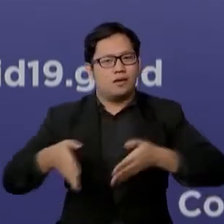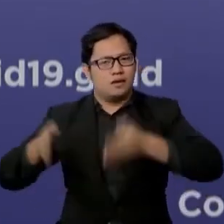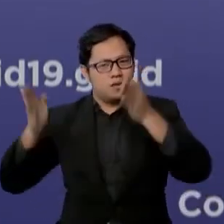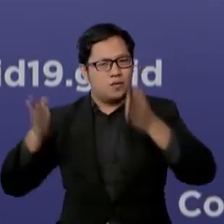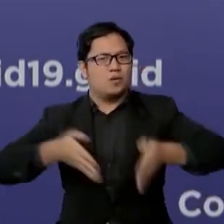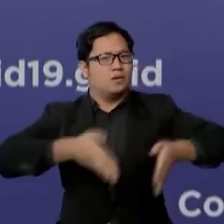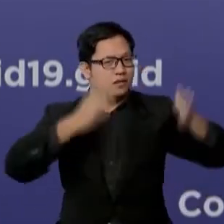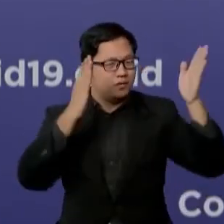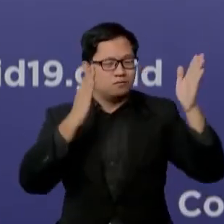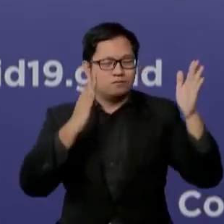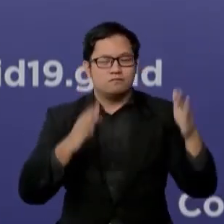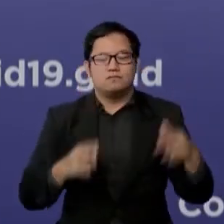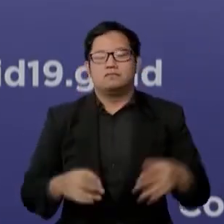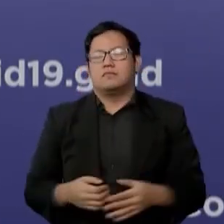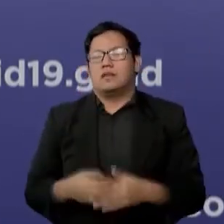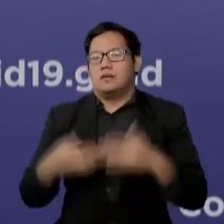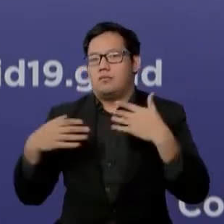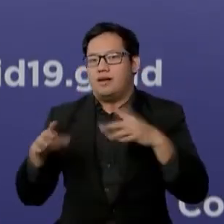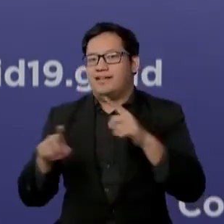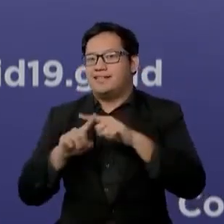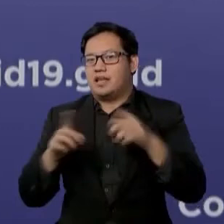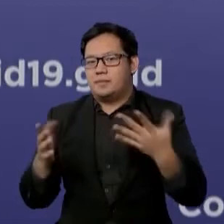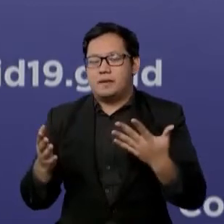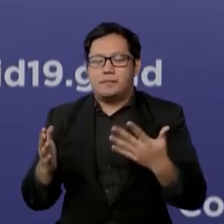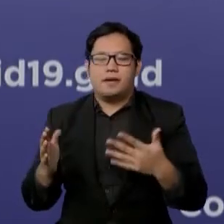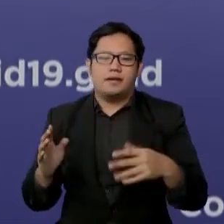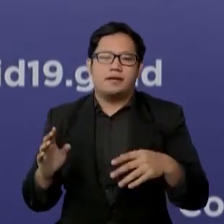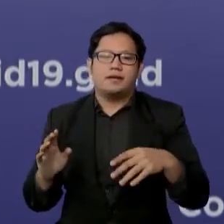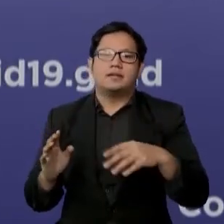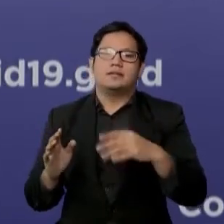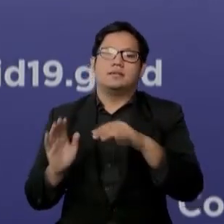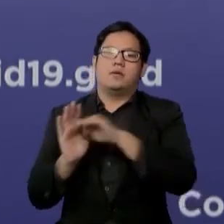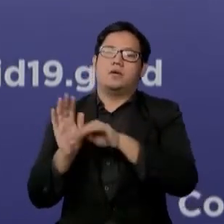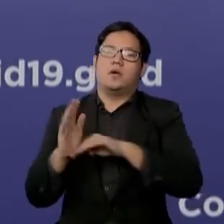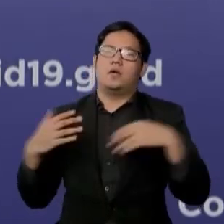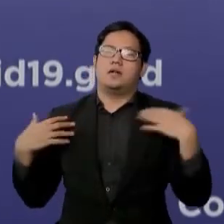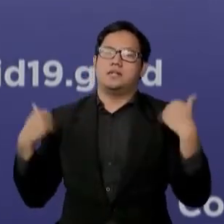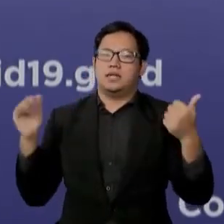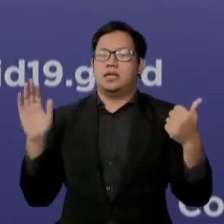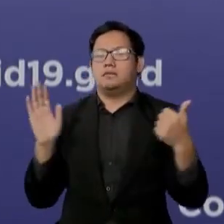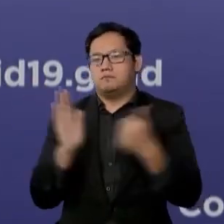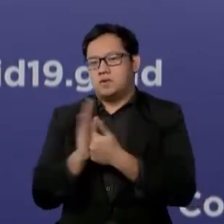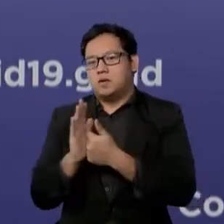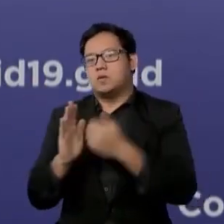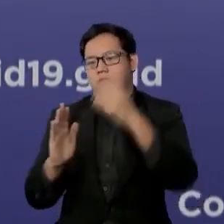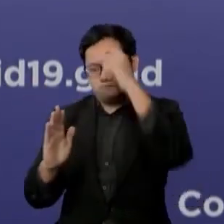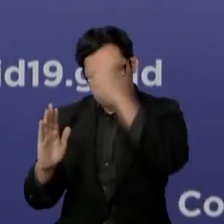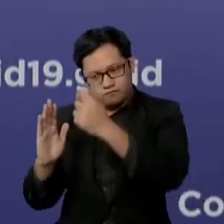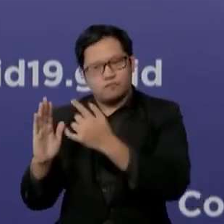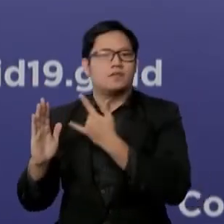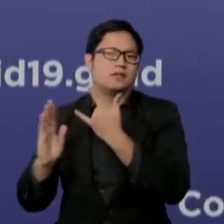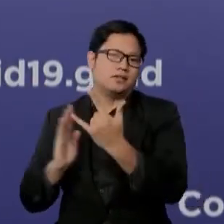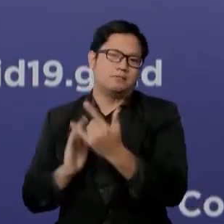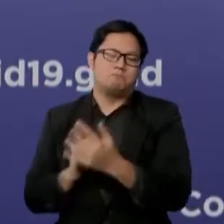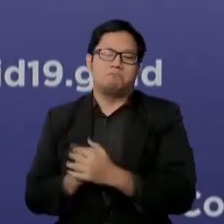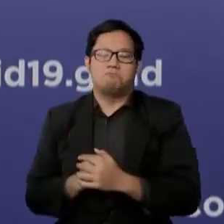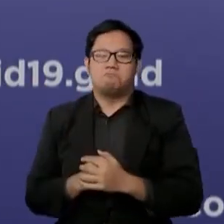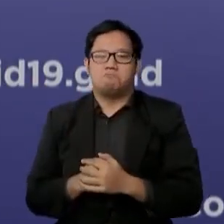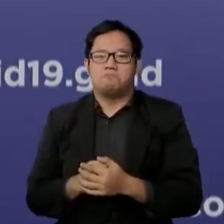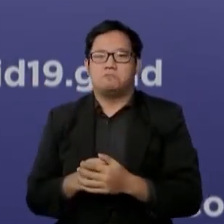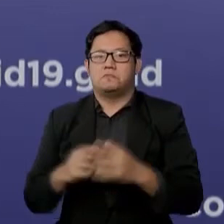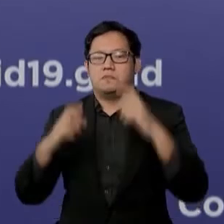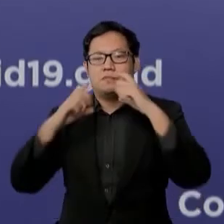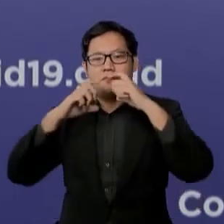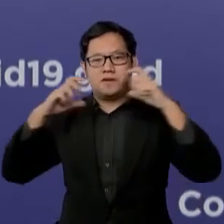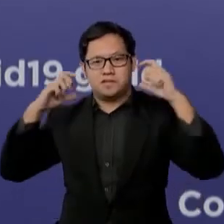lain tetapi harus tetap istikamah menjalankan protokol kesehatan memakai masker